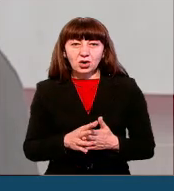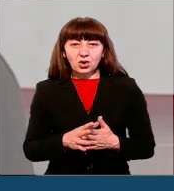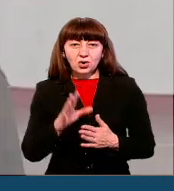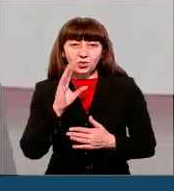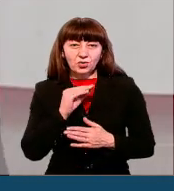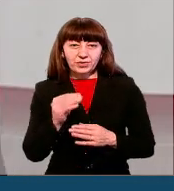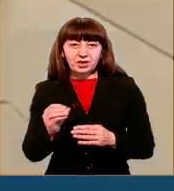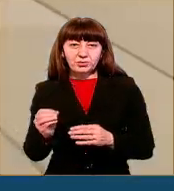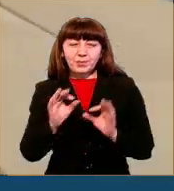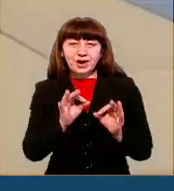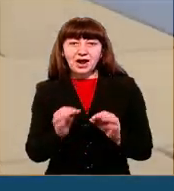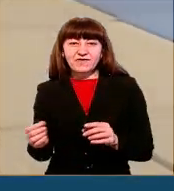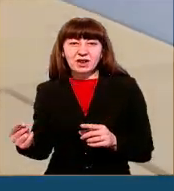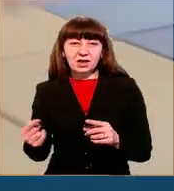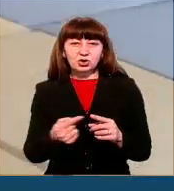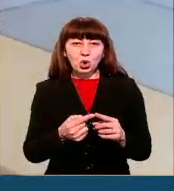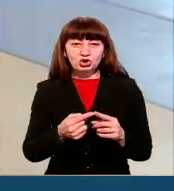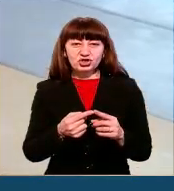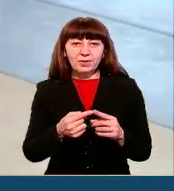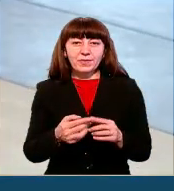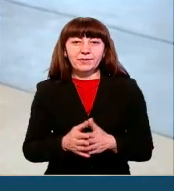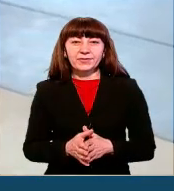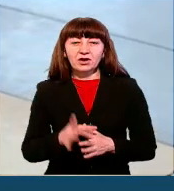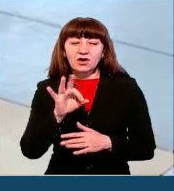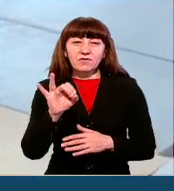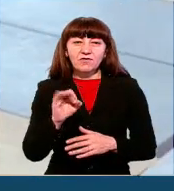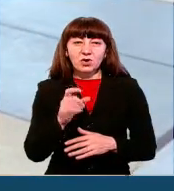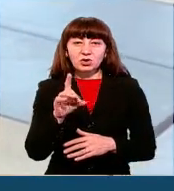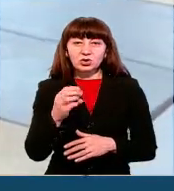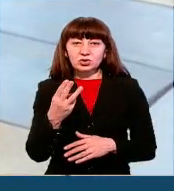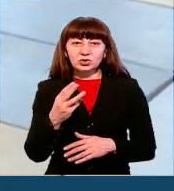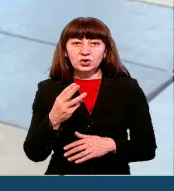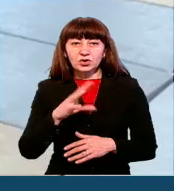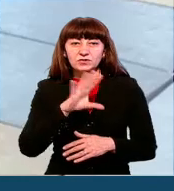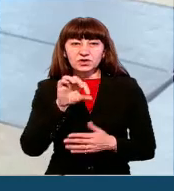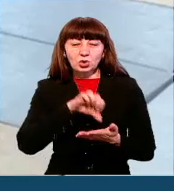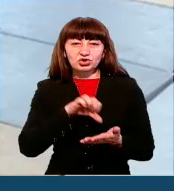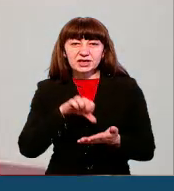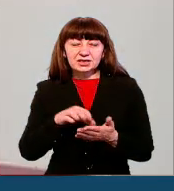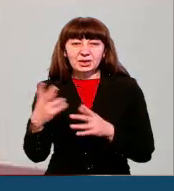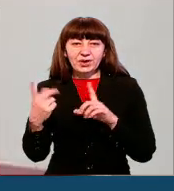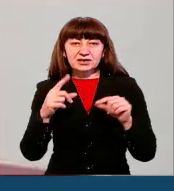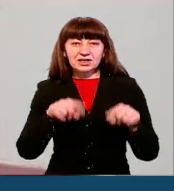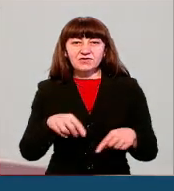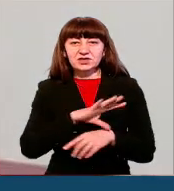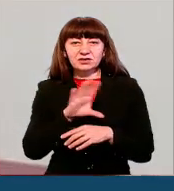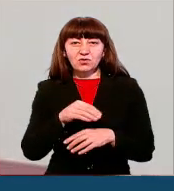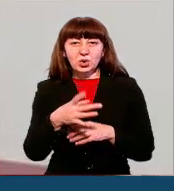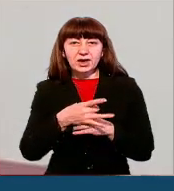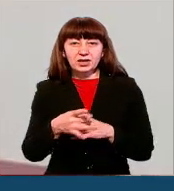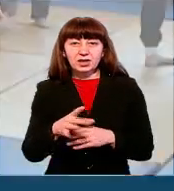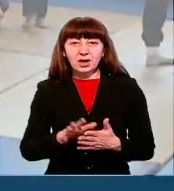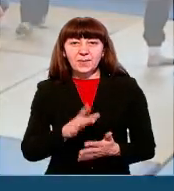умение кинуть его. Организаторы отметили, что на воркшоп участники приехали со всего района. Собравшимся показали мастер-класс